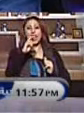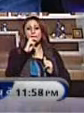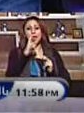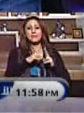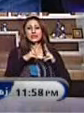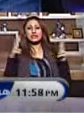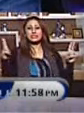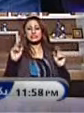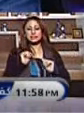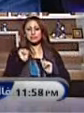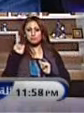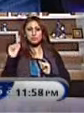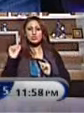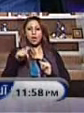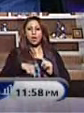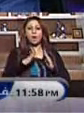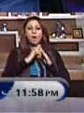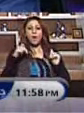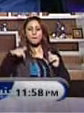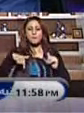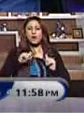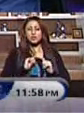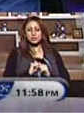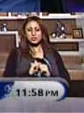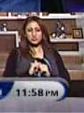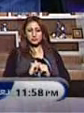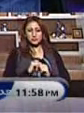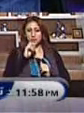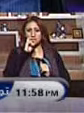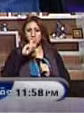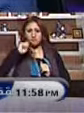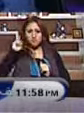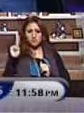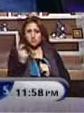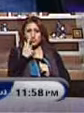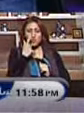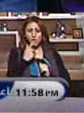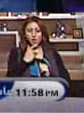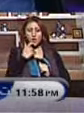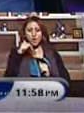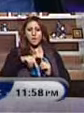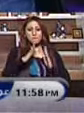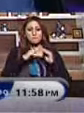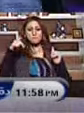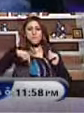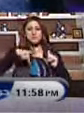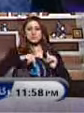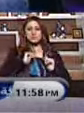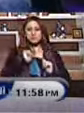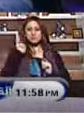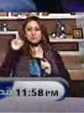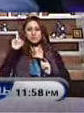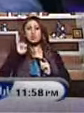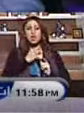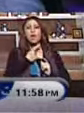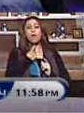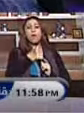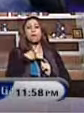ترصد كلامنا جميعا تجد ان اسرع متكلم بجنب الاسبان هم المصريين